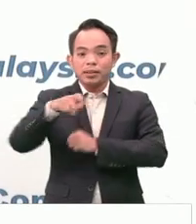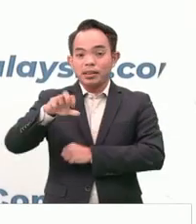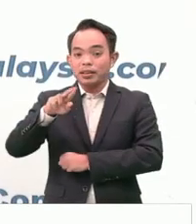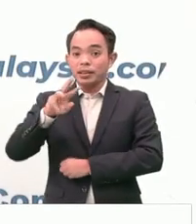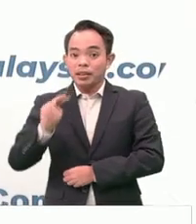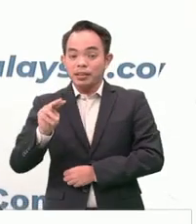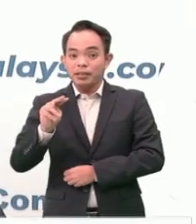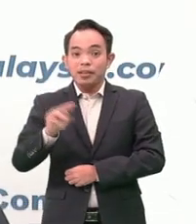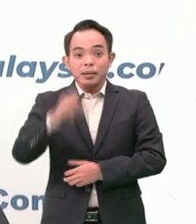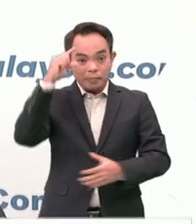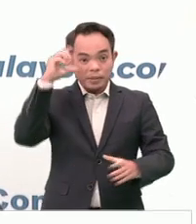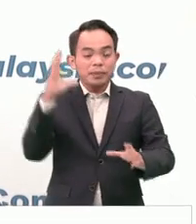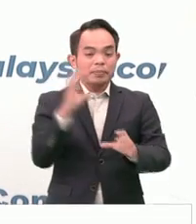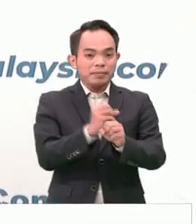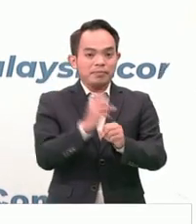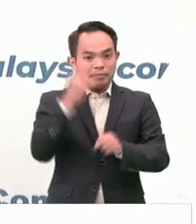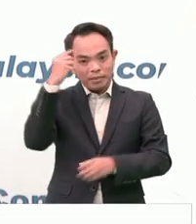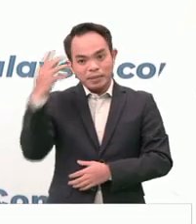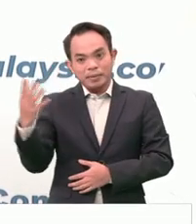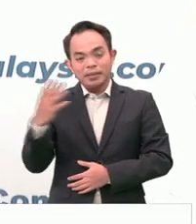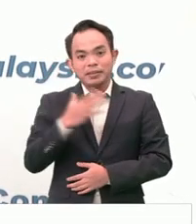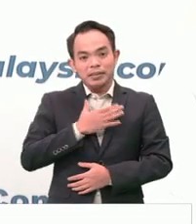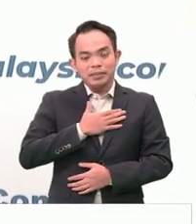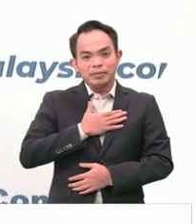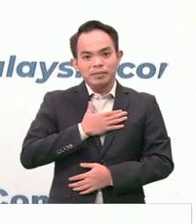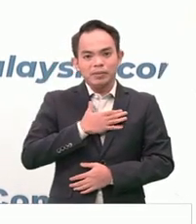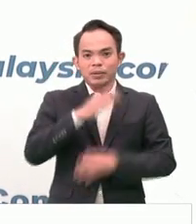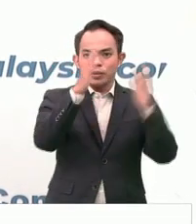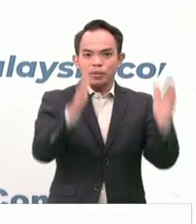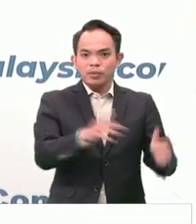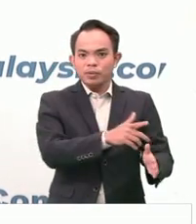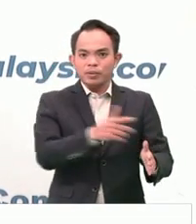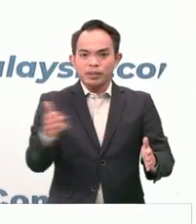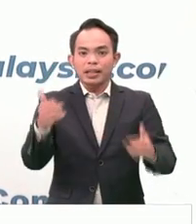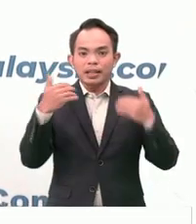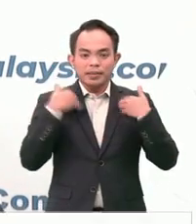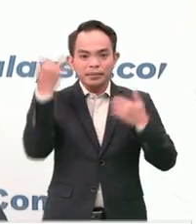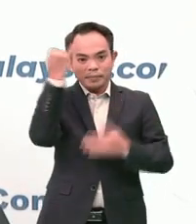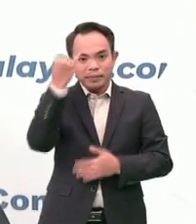his opinion. Other people may have other ideas.